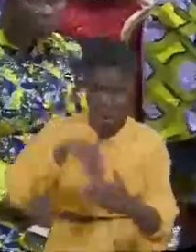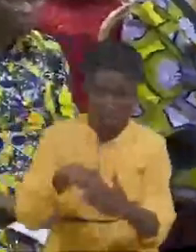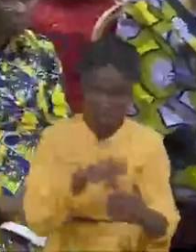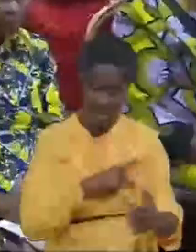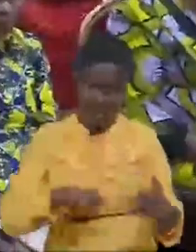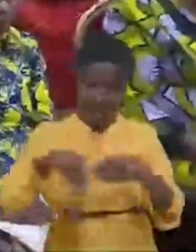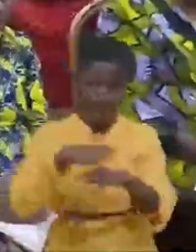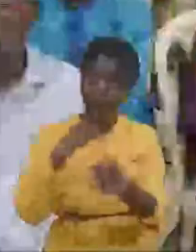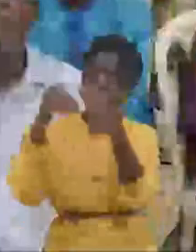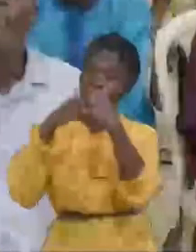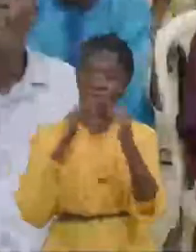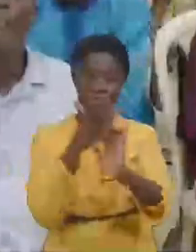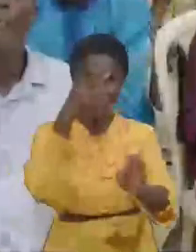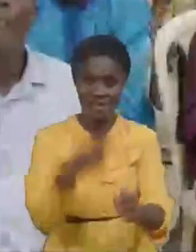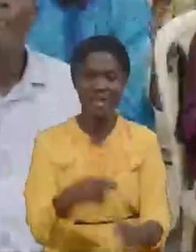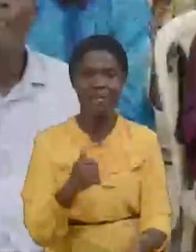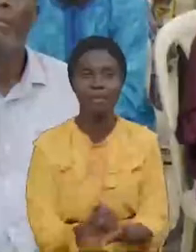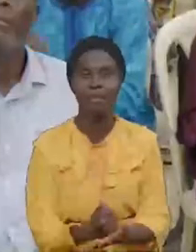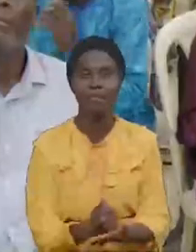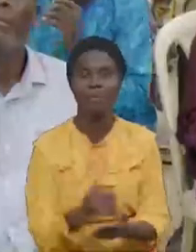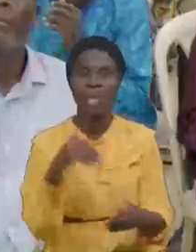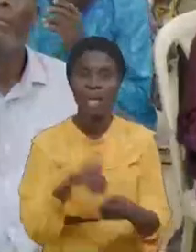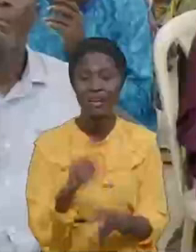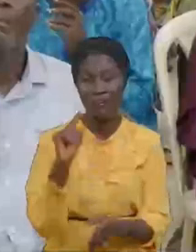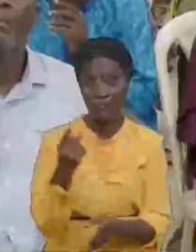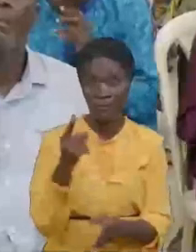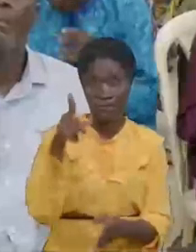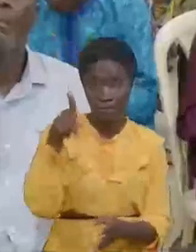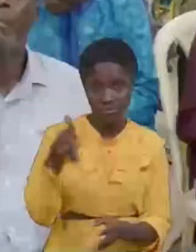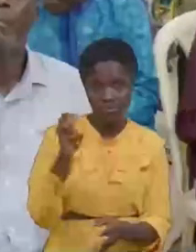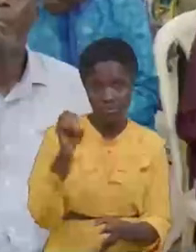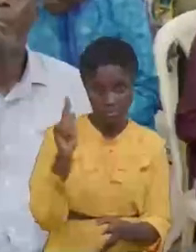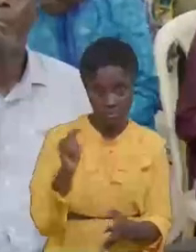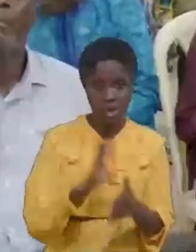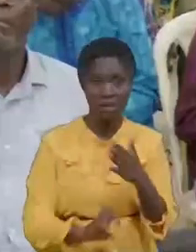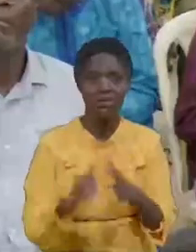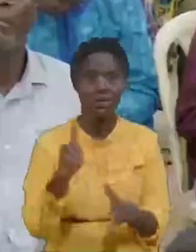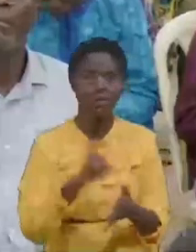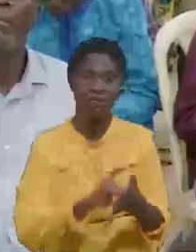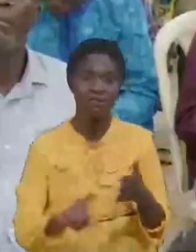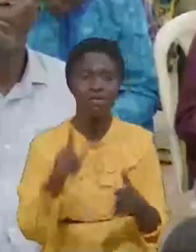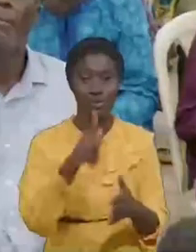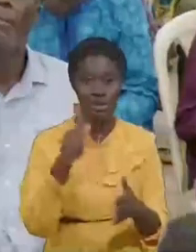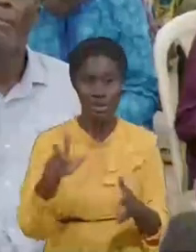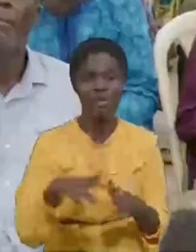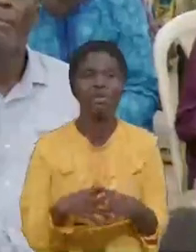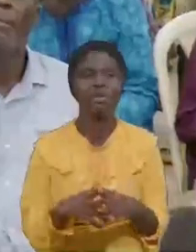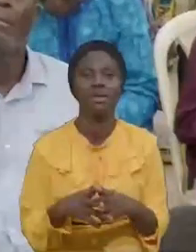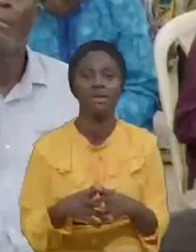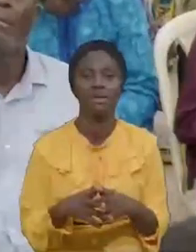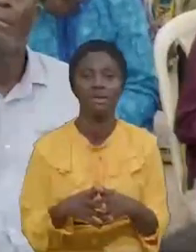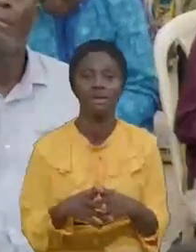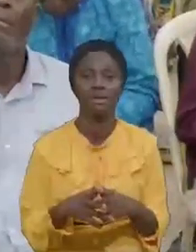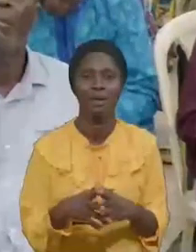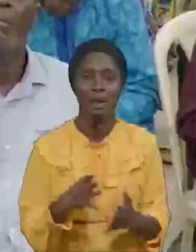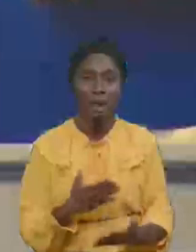royaume du ciel. Voyons, 1 Pierre 1, verset 23. 1 Pierre 1,